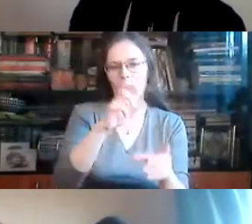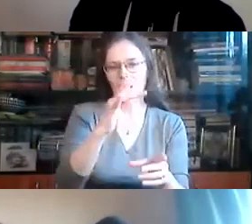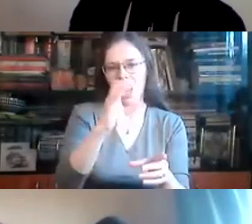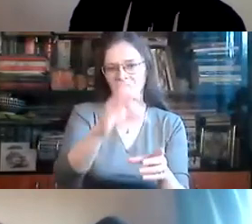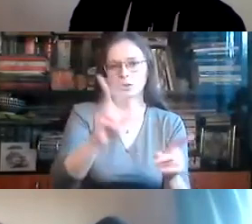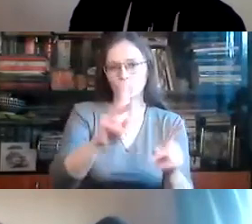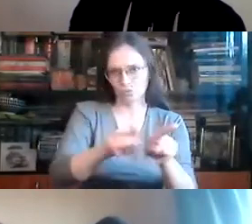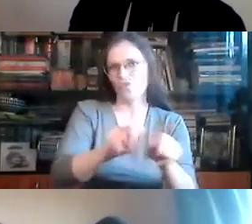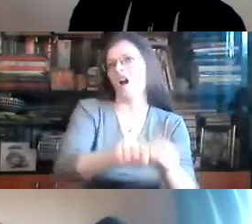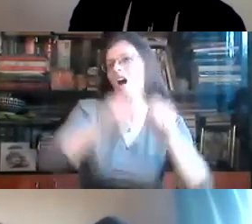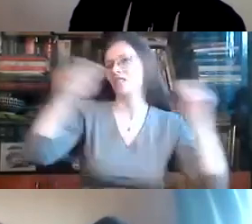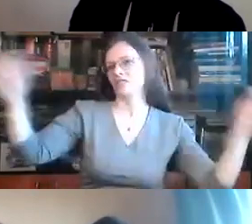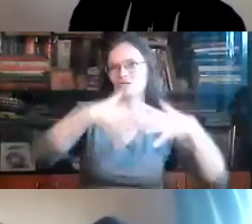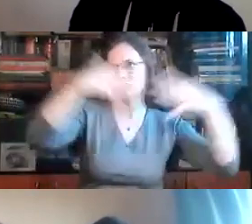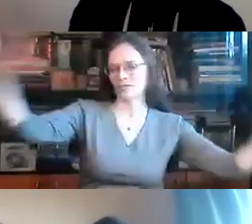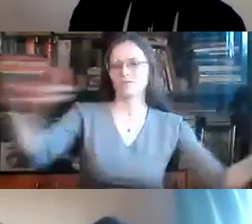огромное. Спасибо вам.